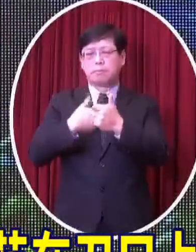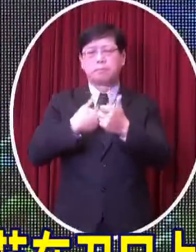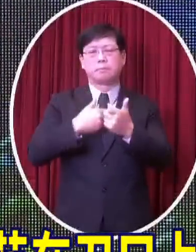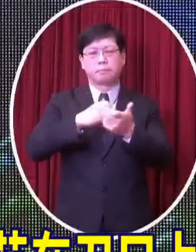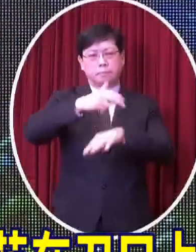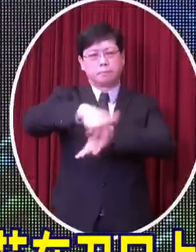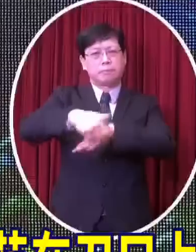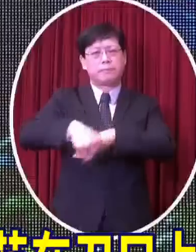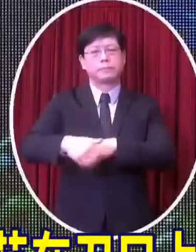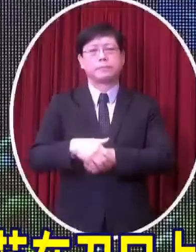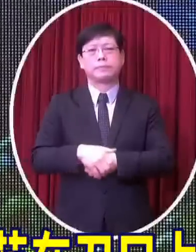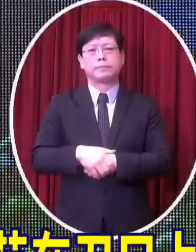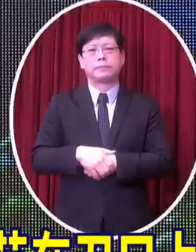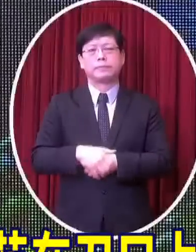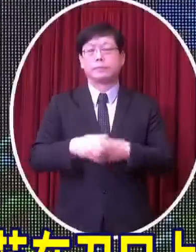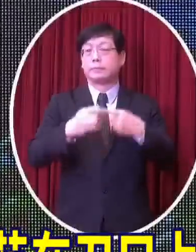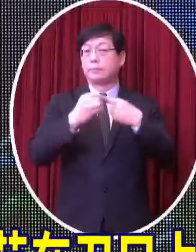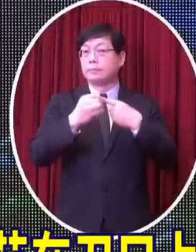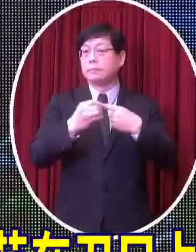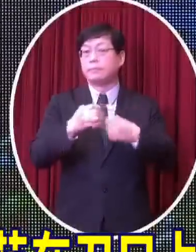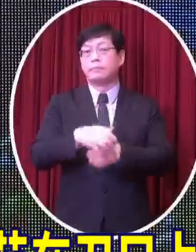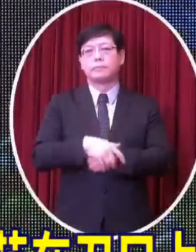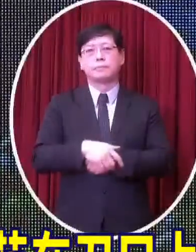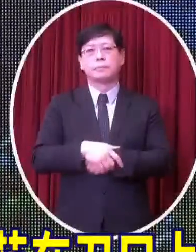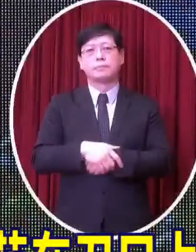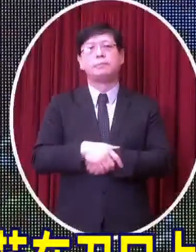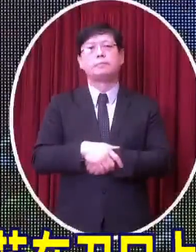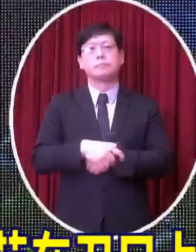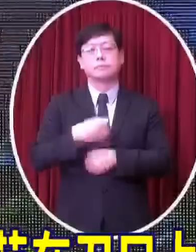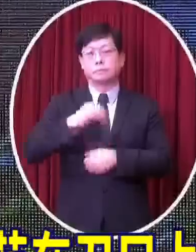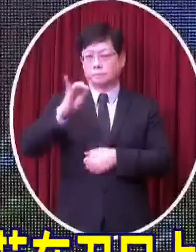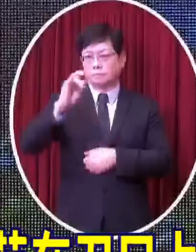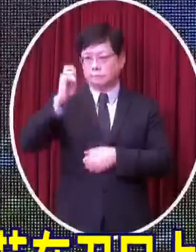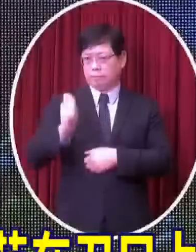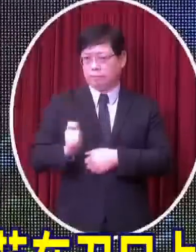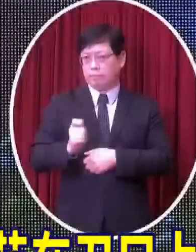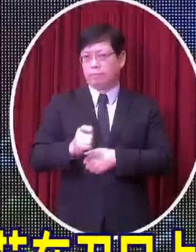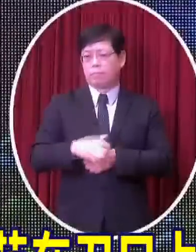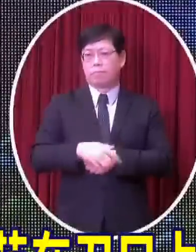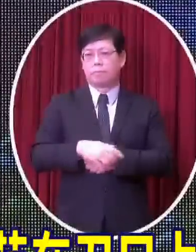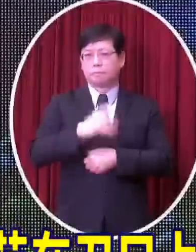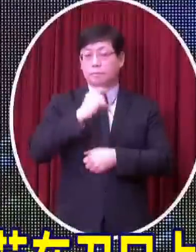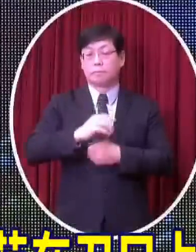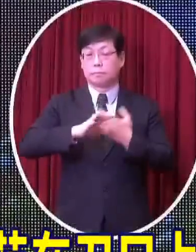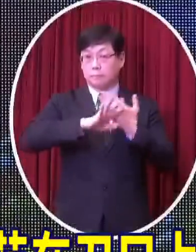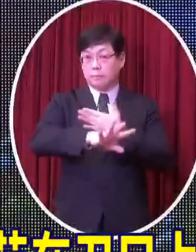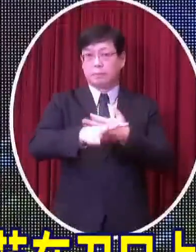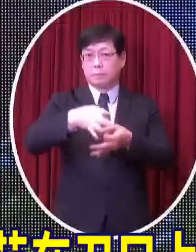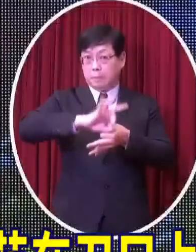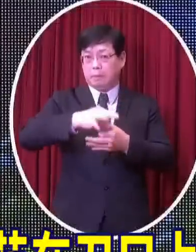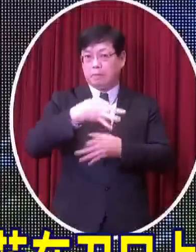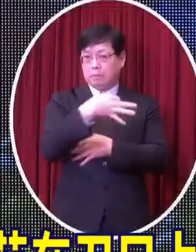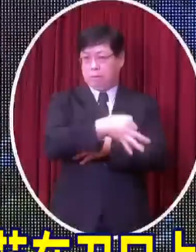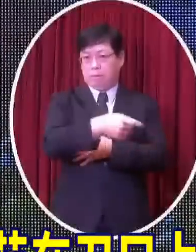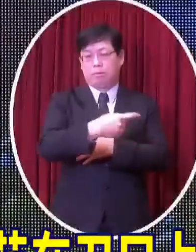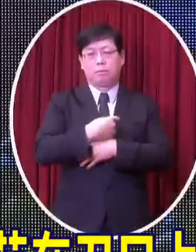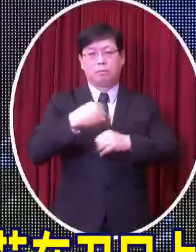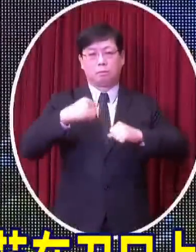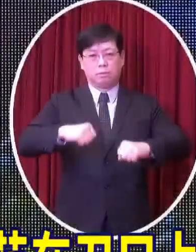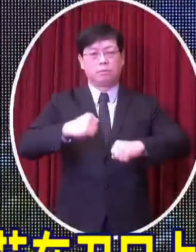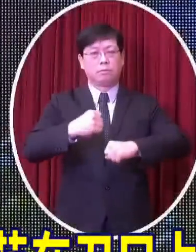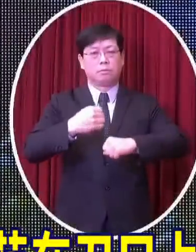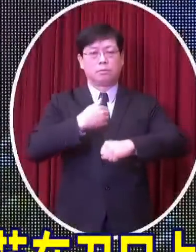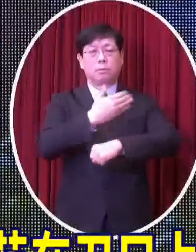规划哦。那第一部曲呢，我们要用1000亿来额外来拨补我们劳保和健